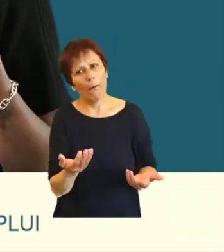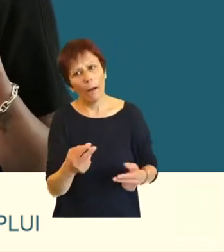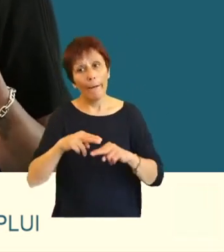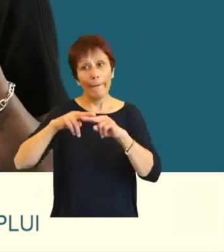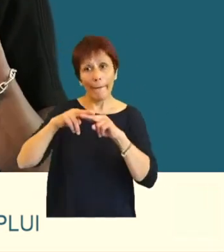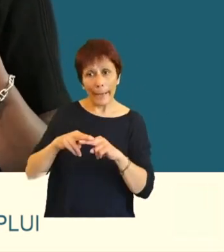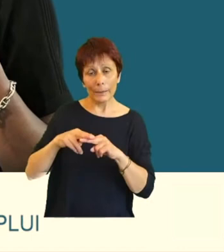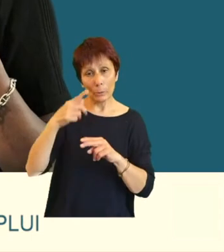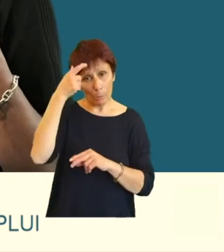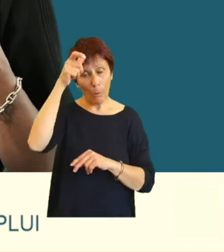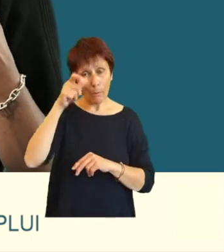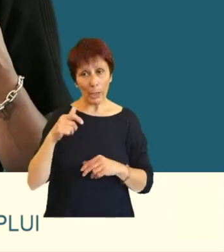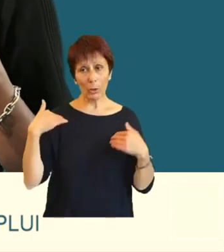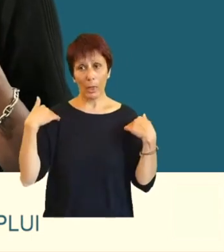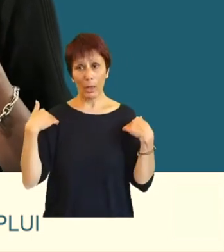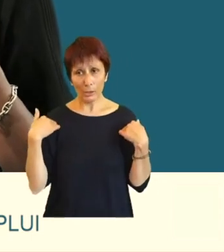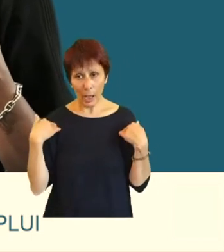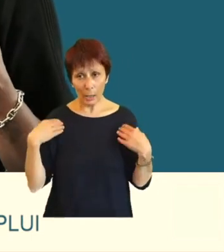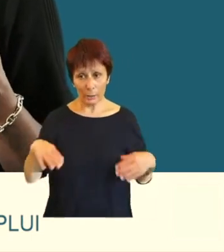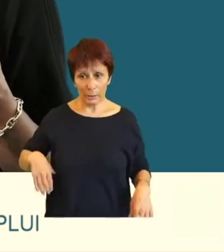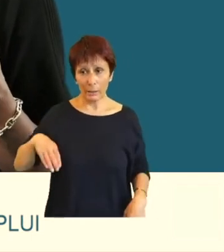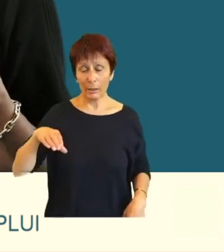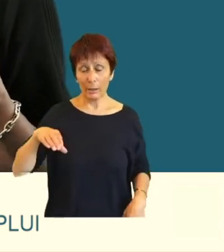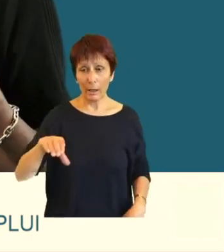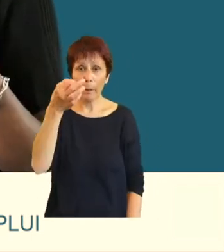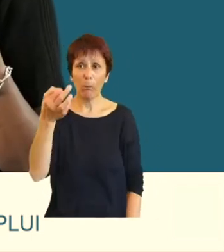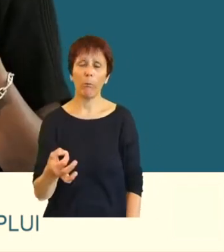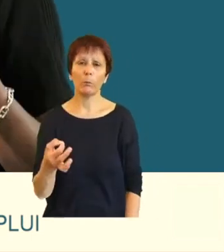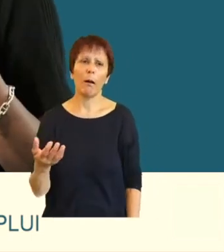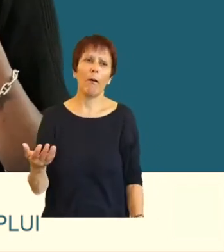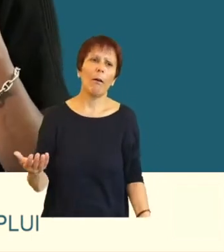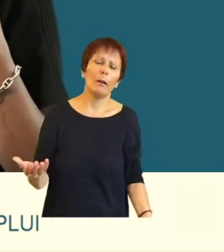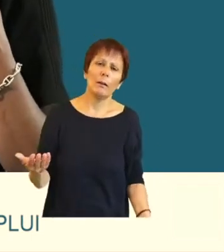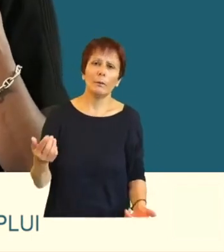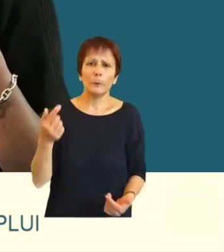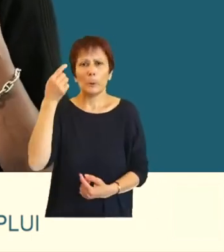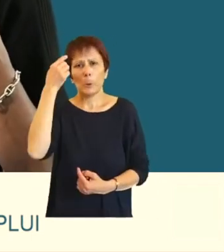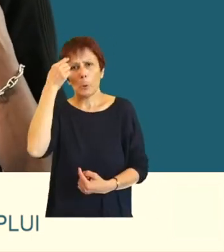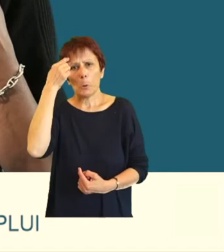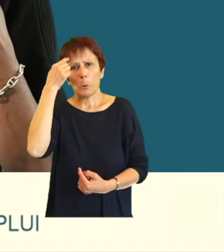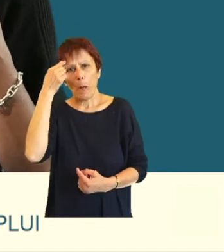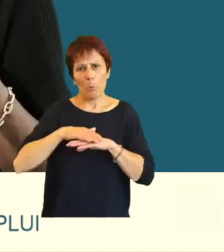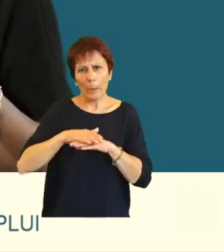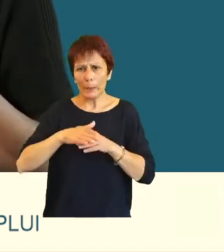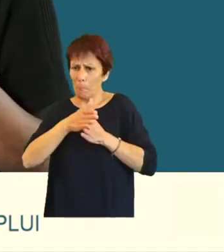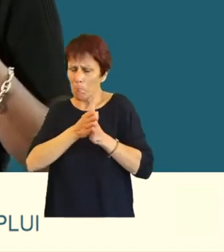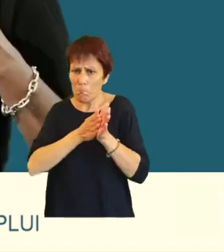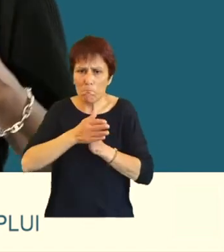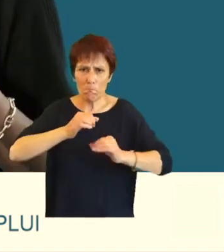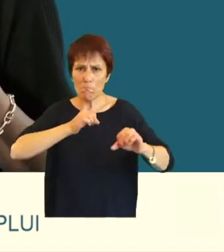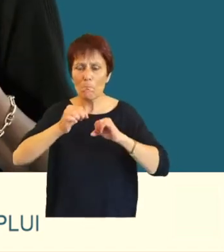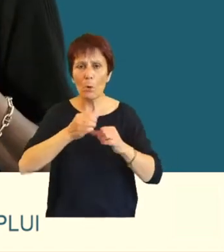à charge pour les habitants 20%. Donc je pense que cette politique volontariste qui